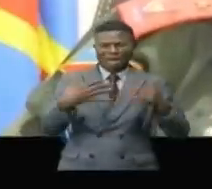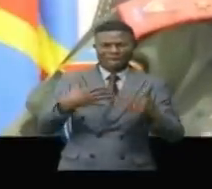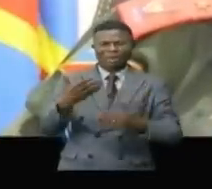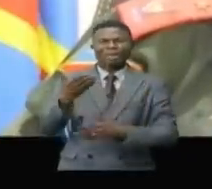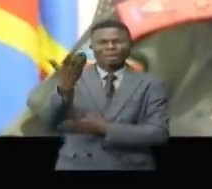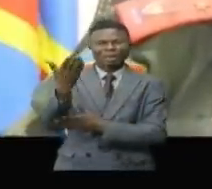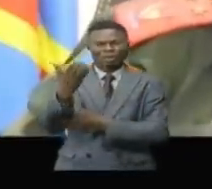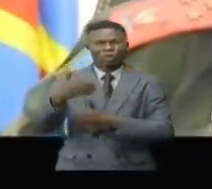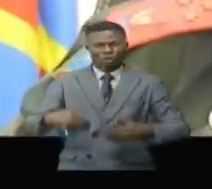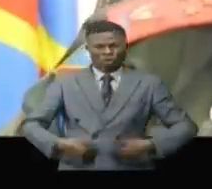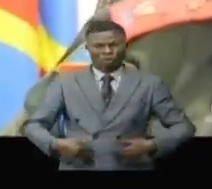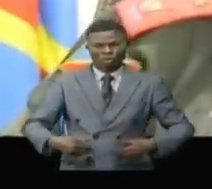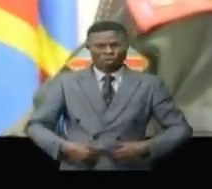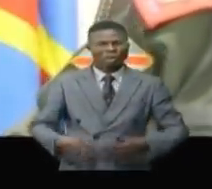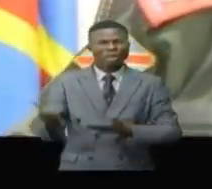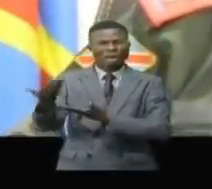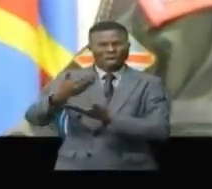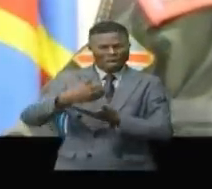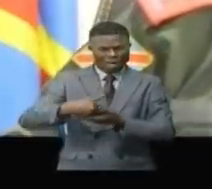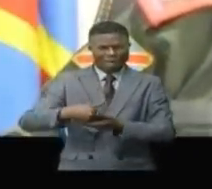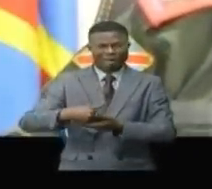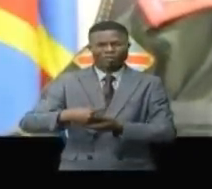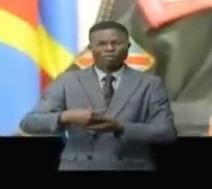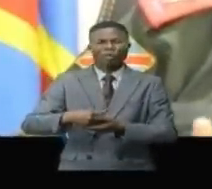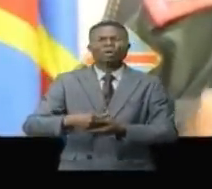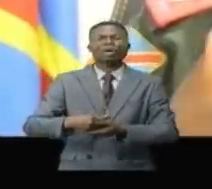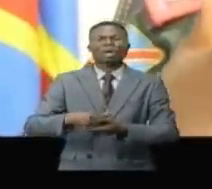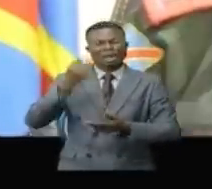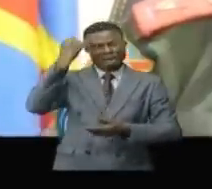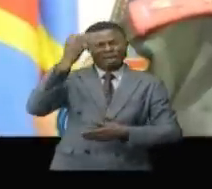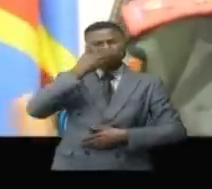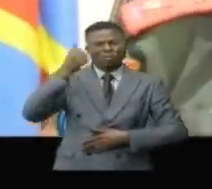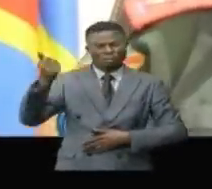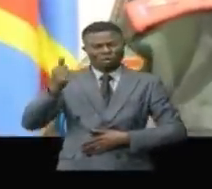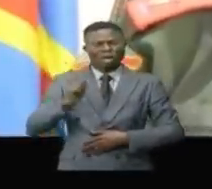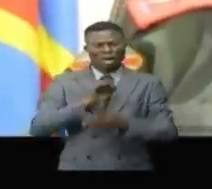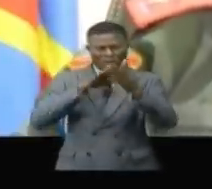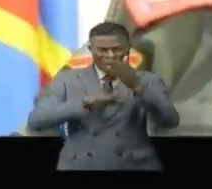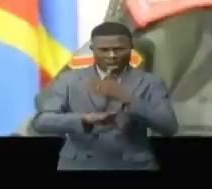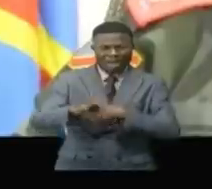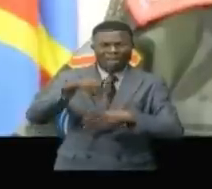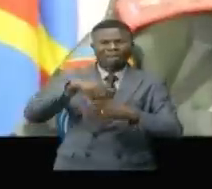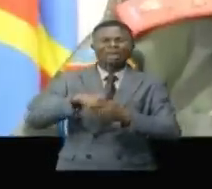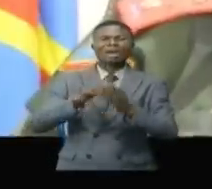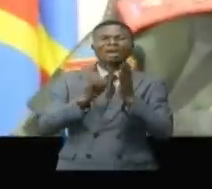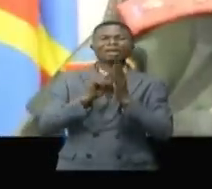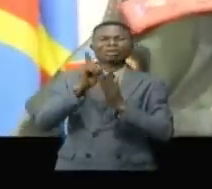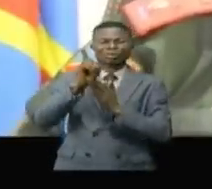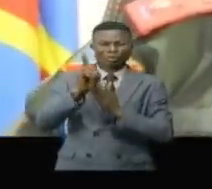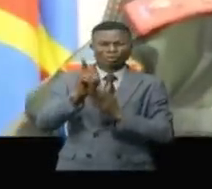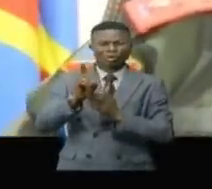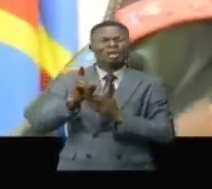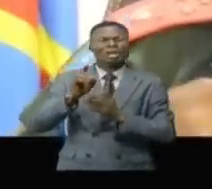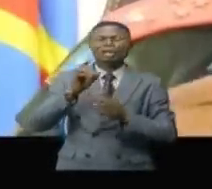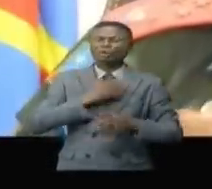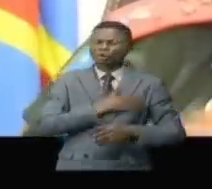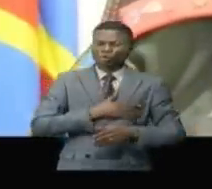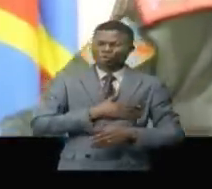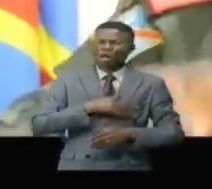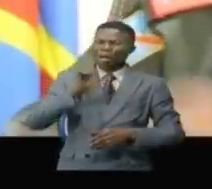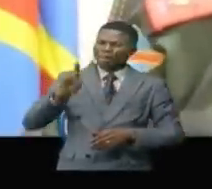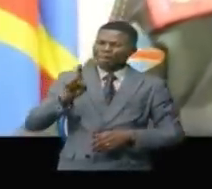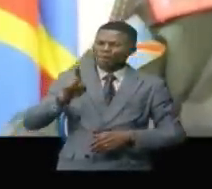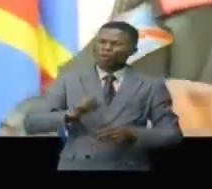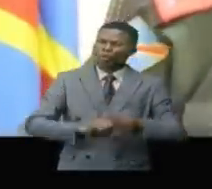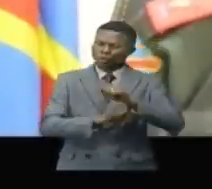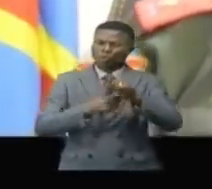cette jeunesse de revenir à la raison et vraiment de s'inscrire dans le développement. Ils peuvent compter sur nous parce que nous allons